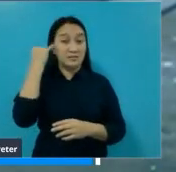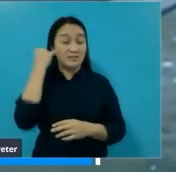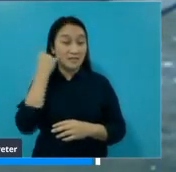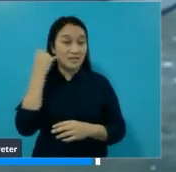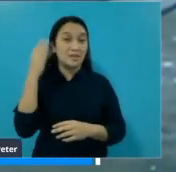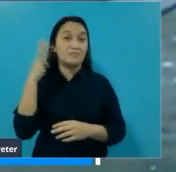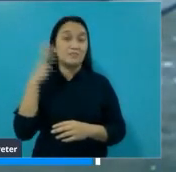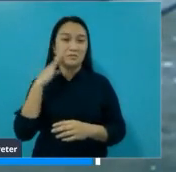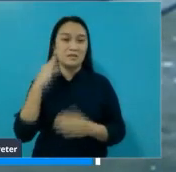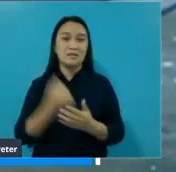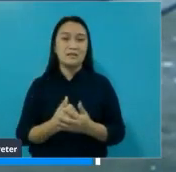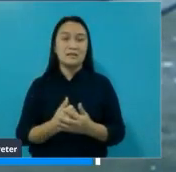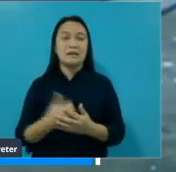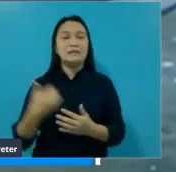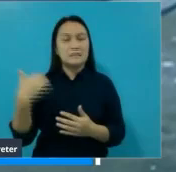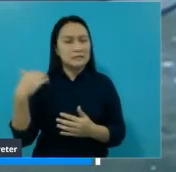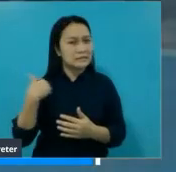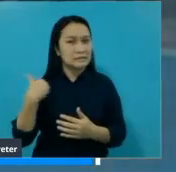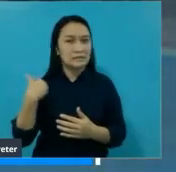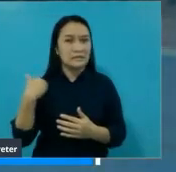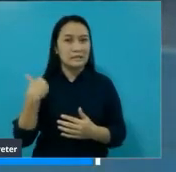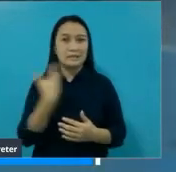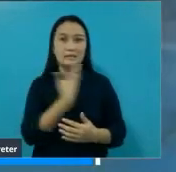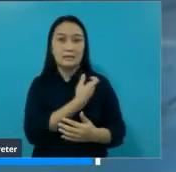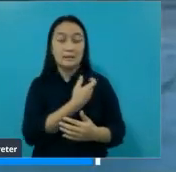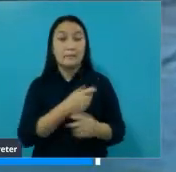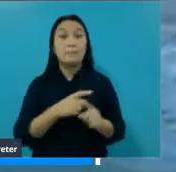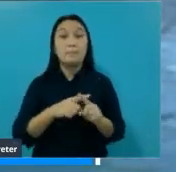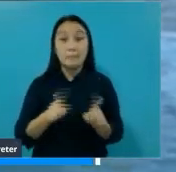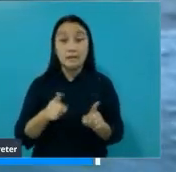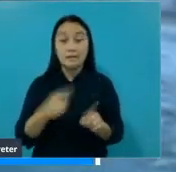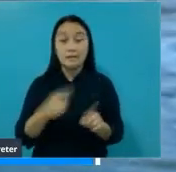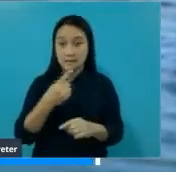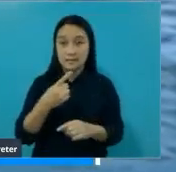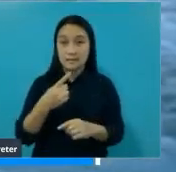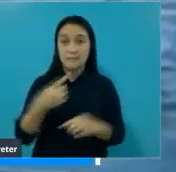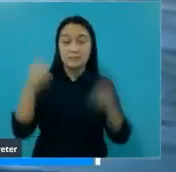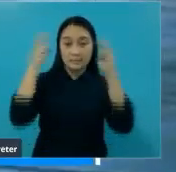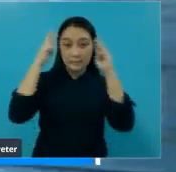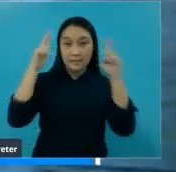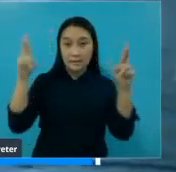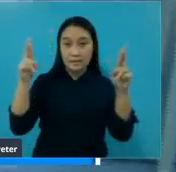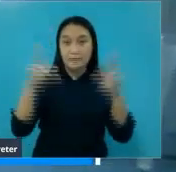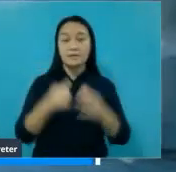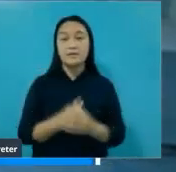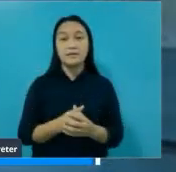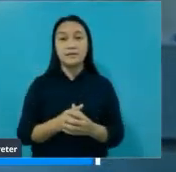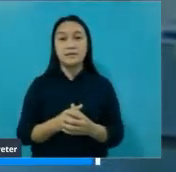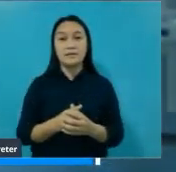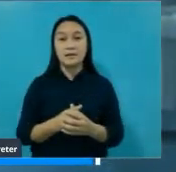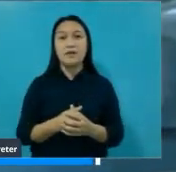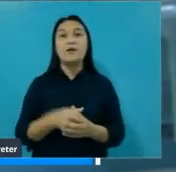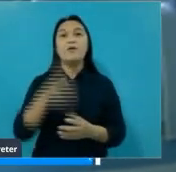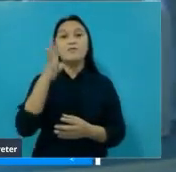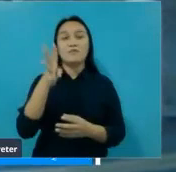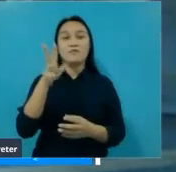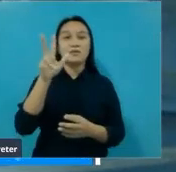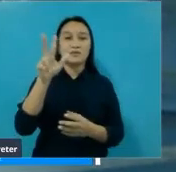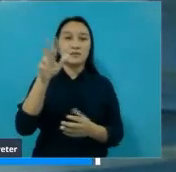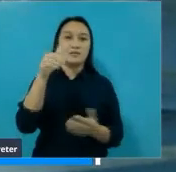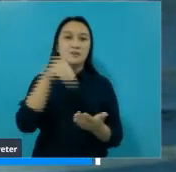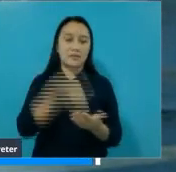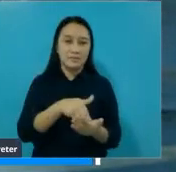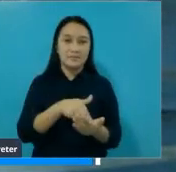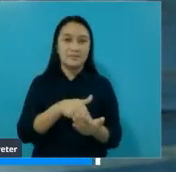essential workers. Pero sabi ngayon ng alkalde, may mailalaan na sila na 43,000 doses para sa A4 priority group.